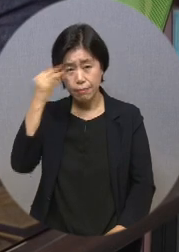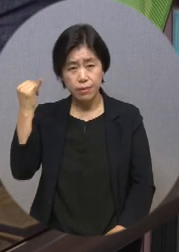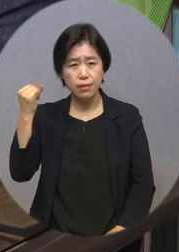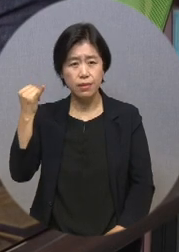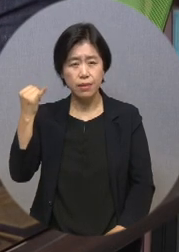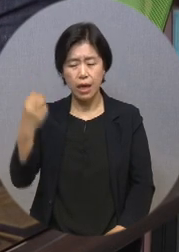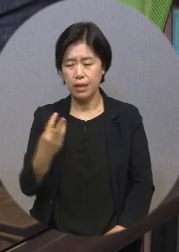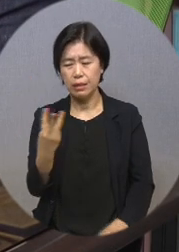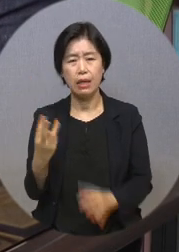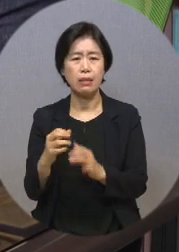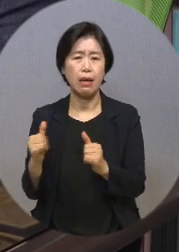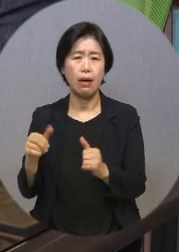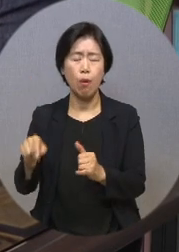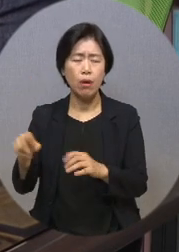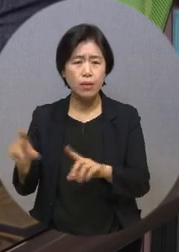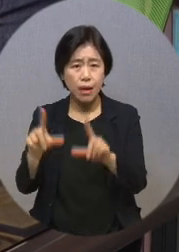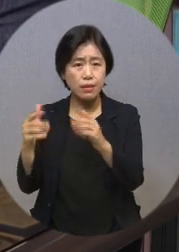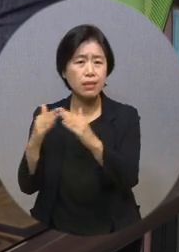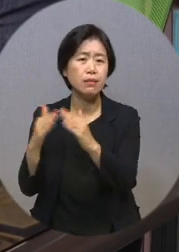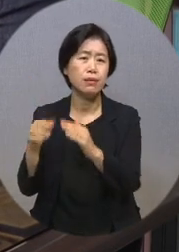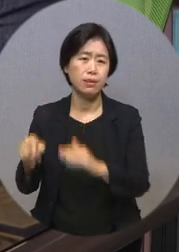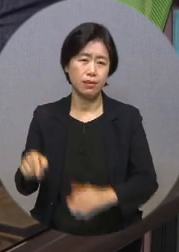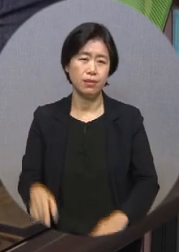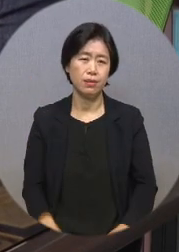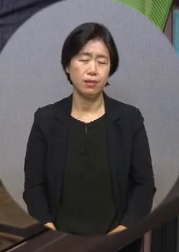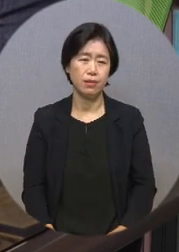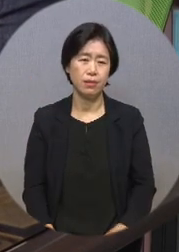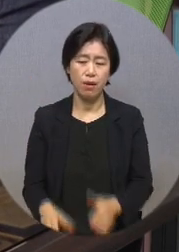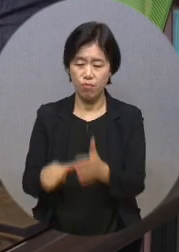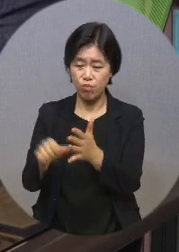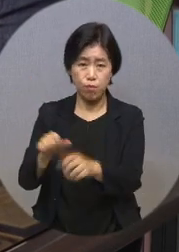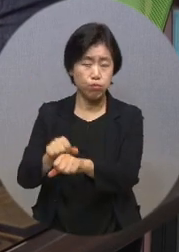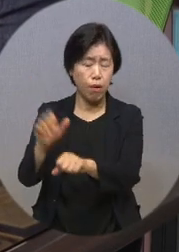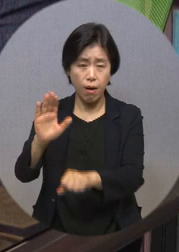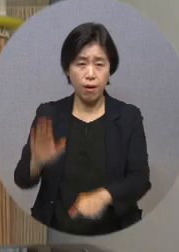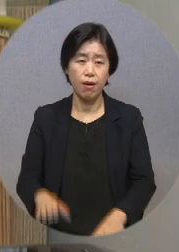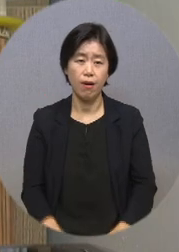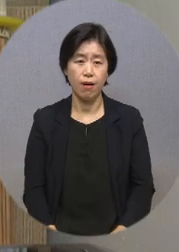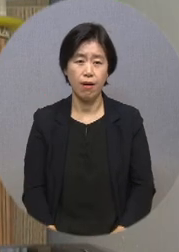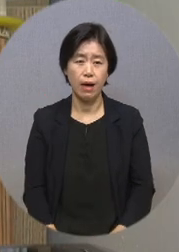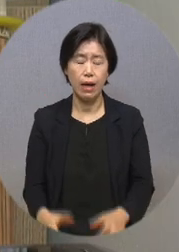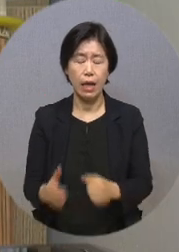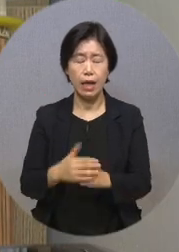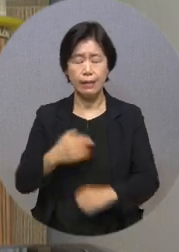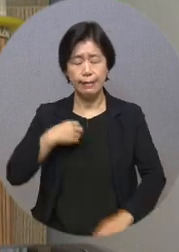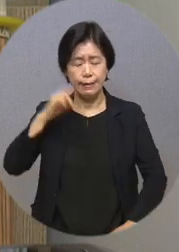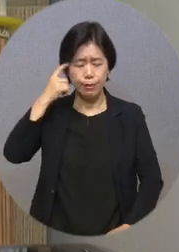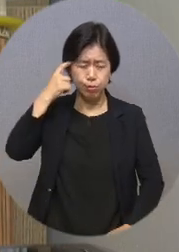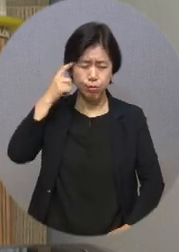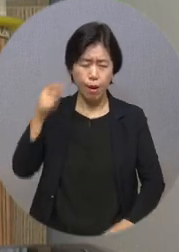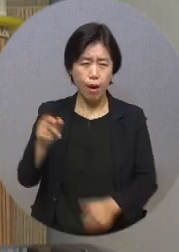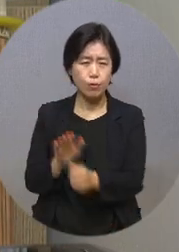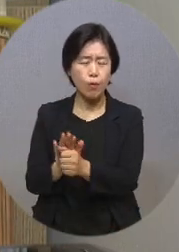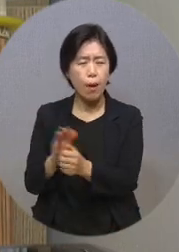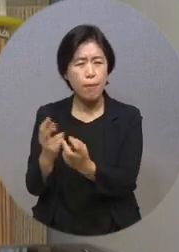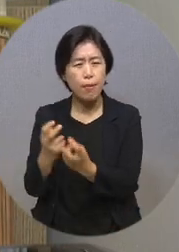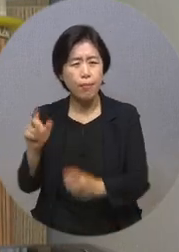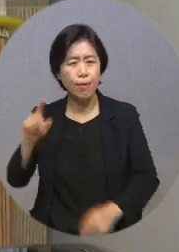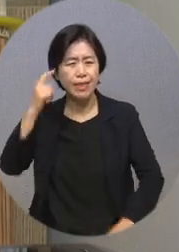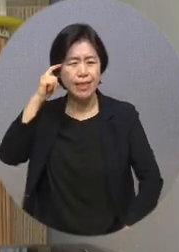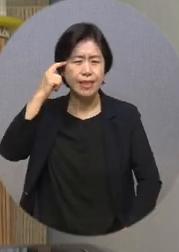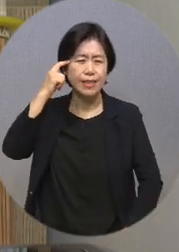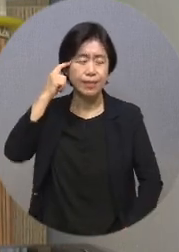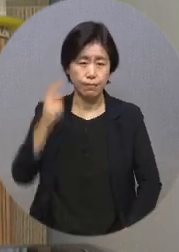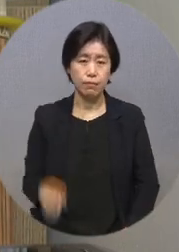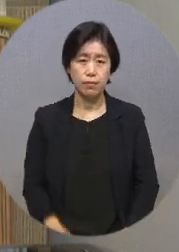분이 살고 계시더라고요. 제가 국립 끝에 어떻게 도울 수 있는 방법이 없을까? 물론 저희는 지속 가능성